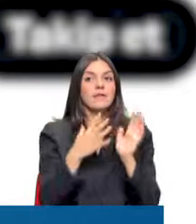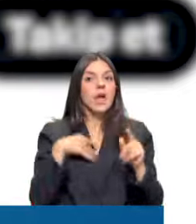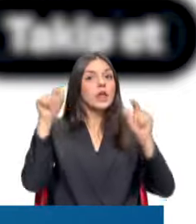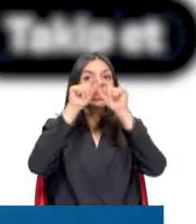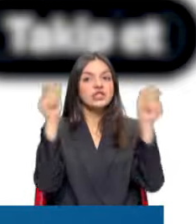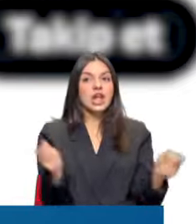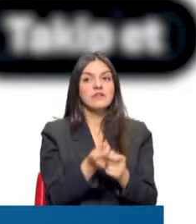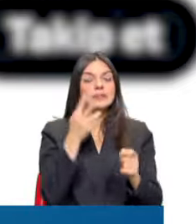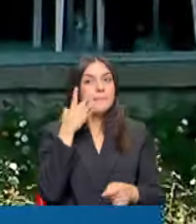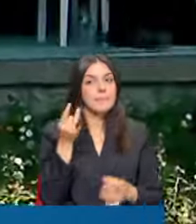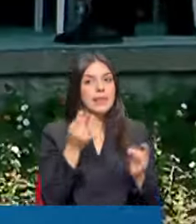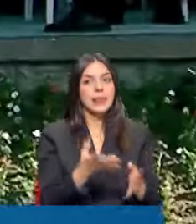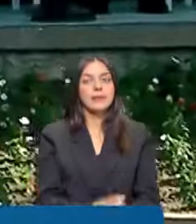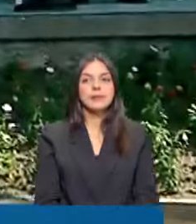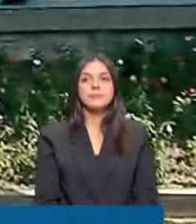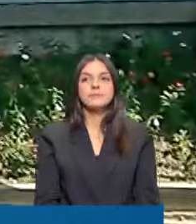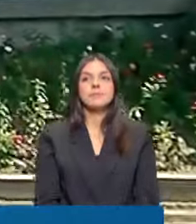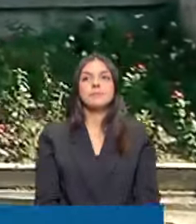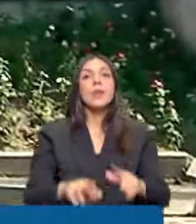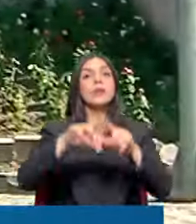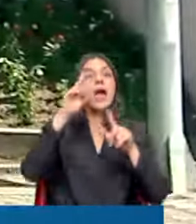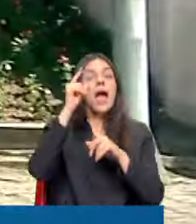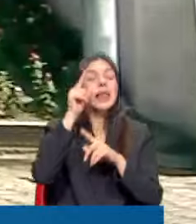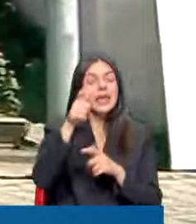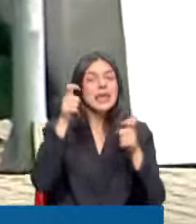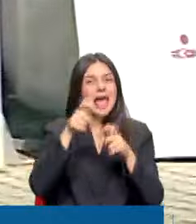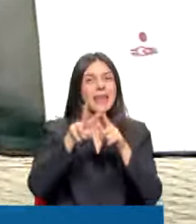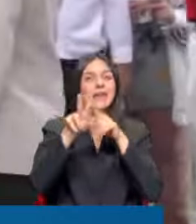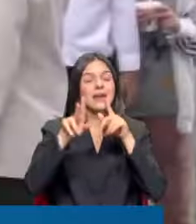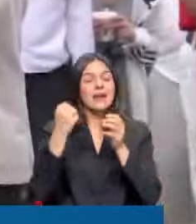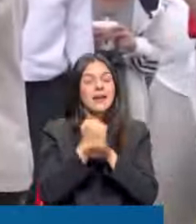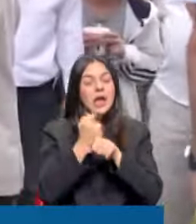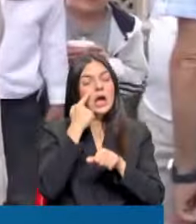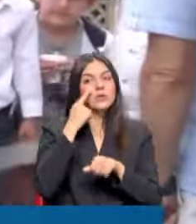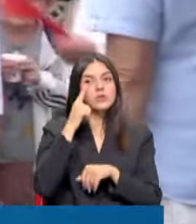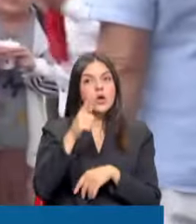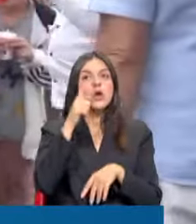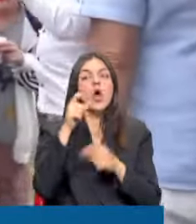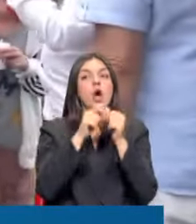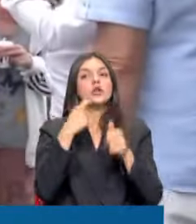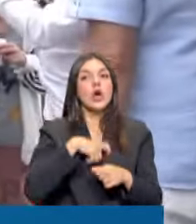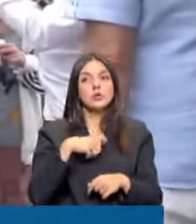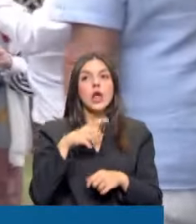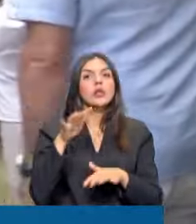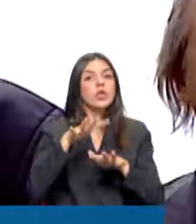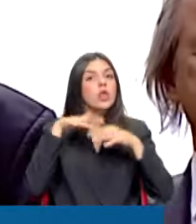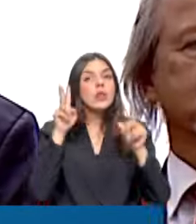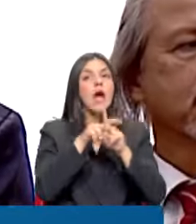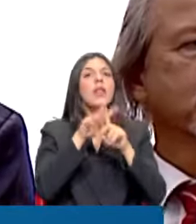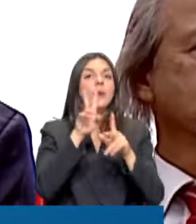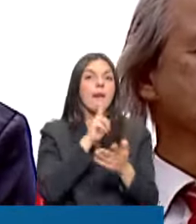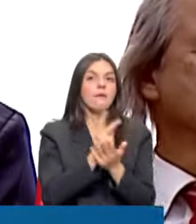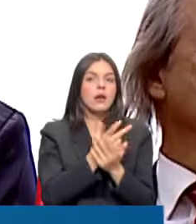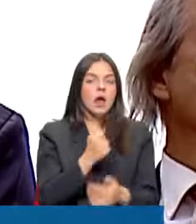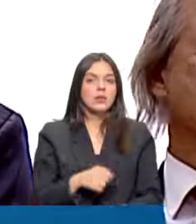belirlenmiştir. Çerçevesi bellidir. Ali Yerlikaya'nın bu mesajından sonra Özgür Özel Dumlupınar'daki törenlere de katılmama kararı aldı.